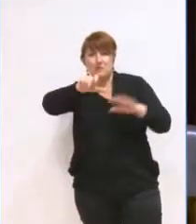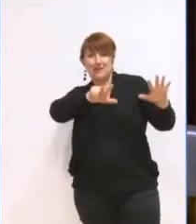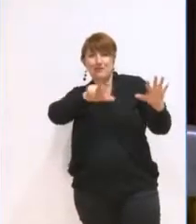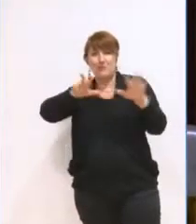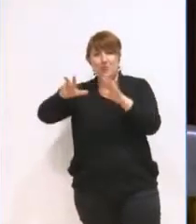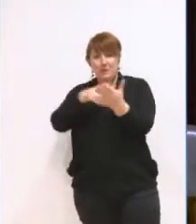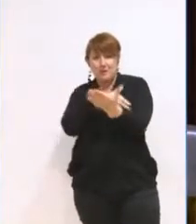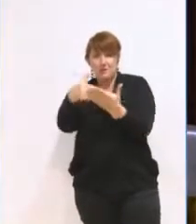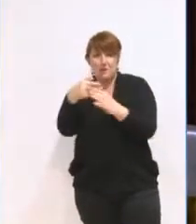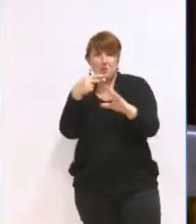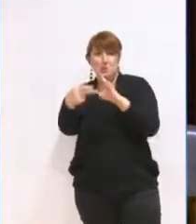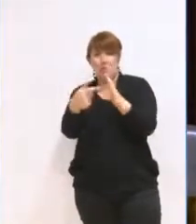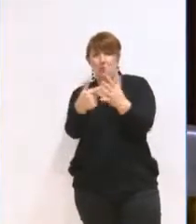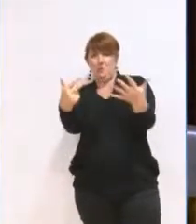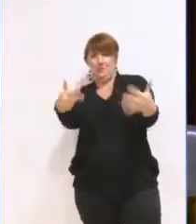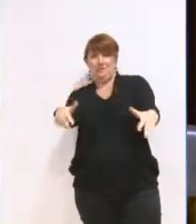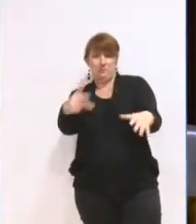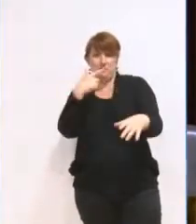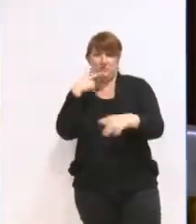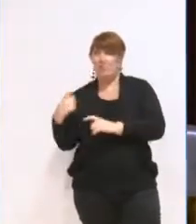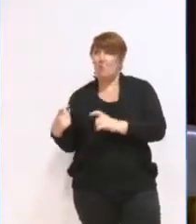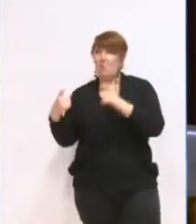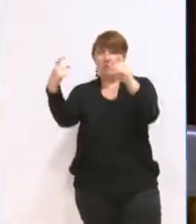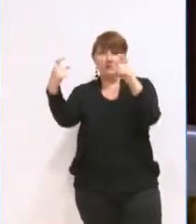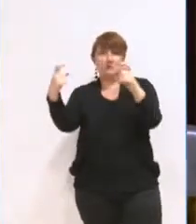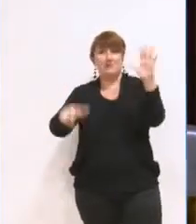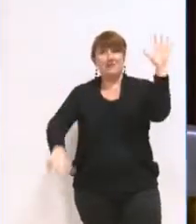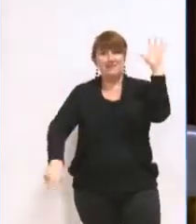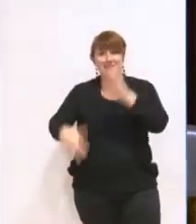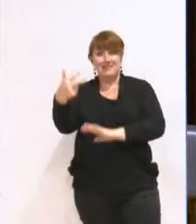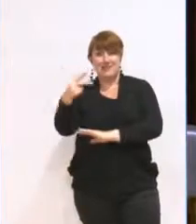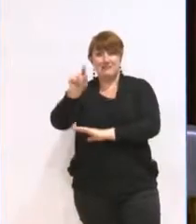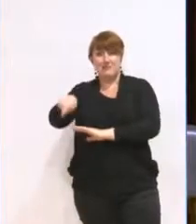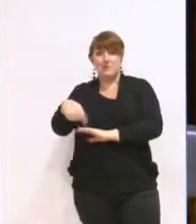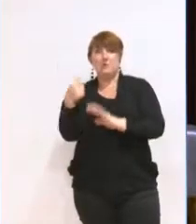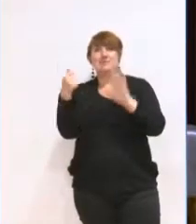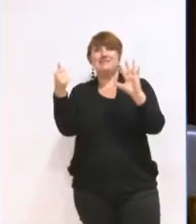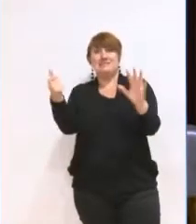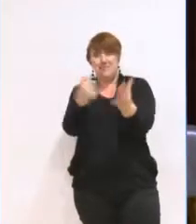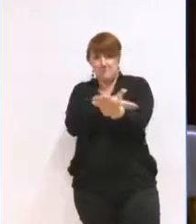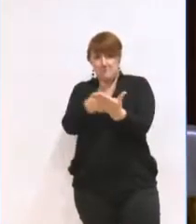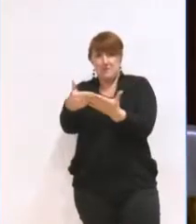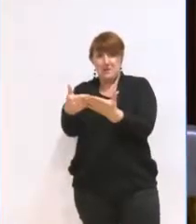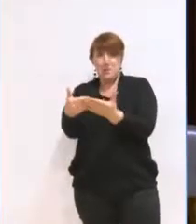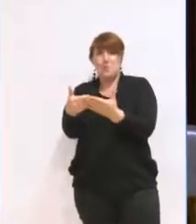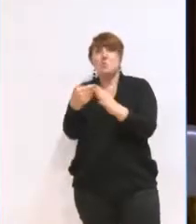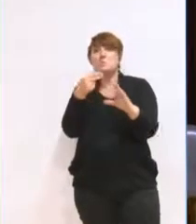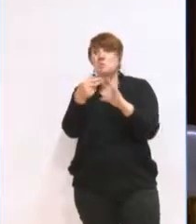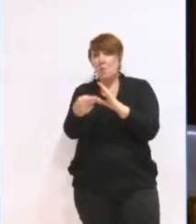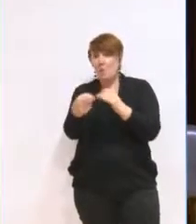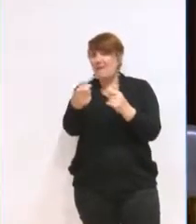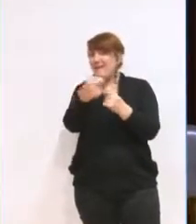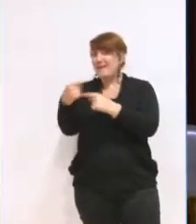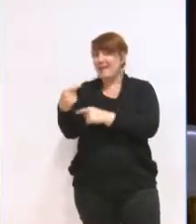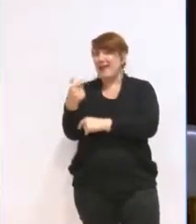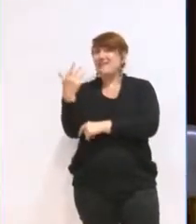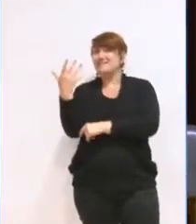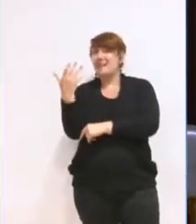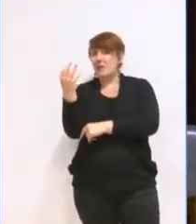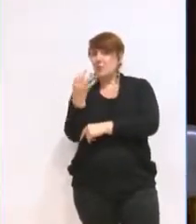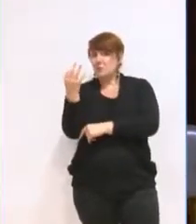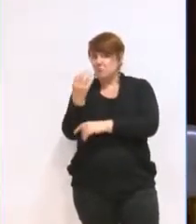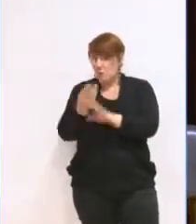en 2018, soit une augmentation de 13,6 millions d'euros, plus 5%. Dans le même